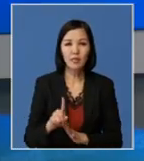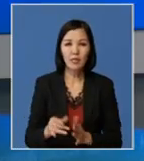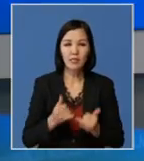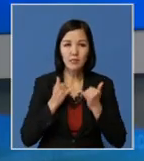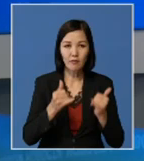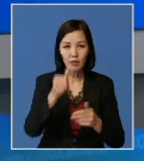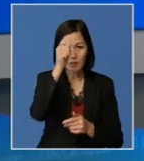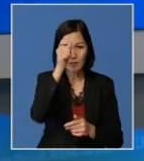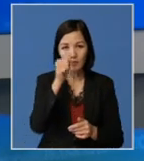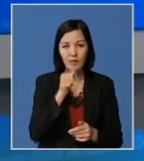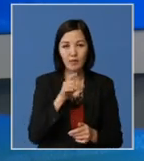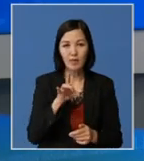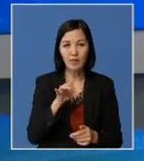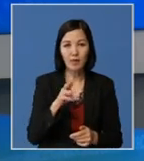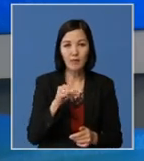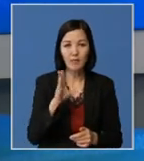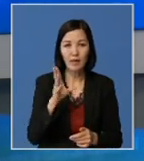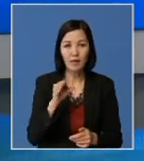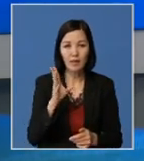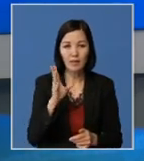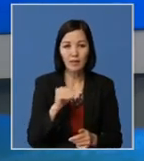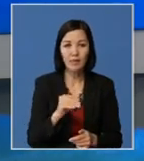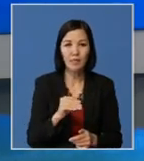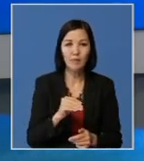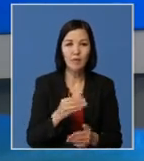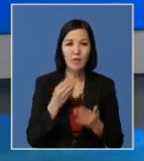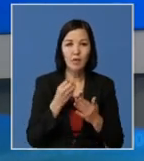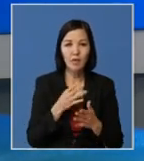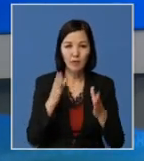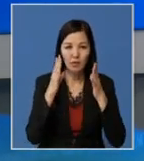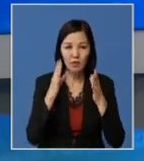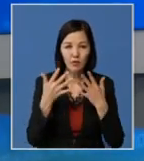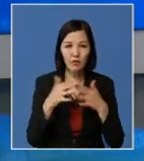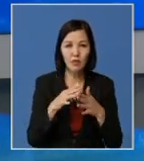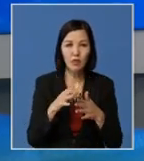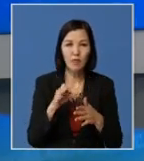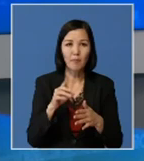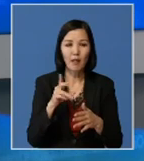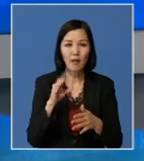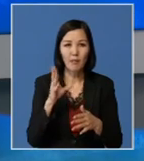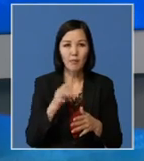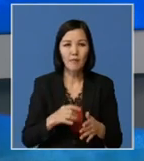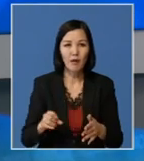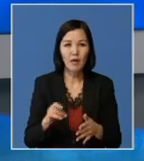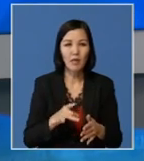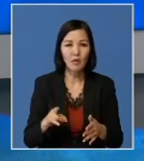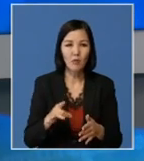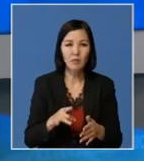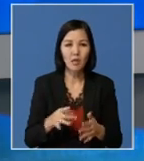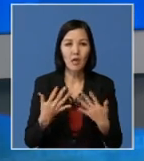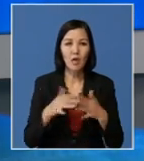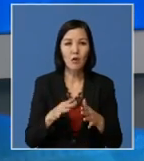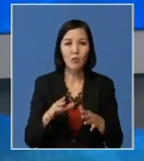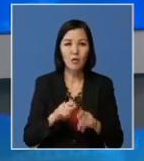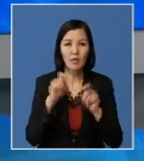Начало священного месяца Рамадан ознаменовалось поистине знаковым событием для мусульман села Жумахана Балапанова Алакольского района. В ауле